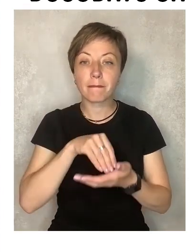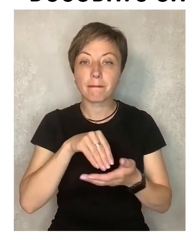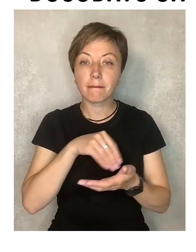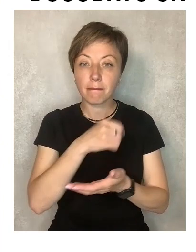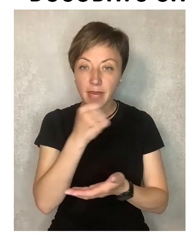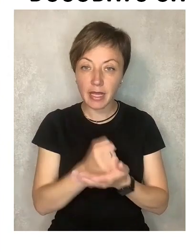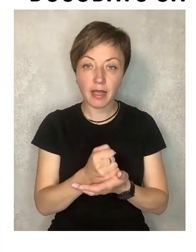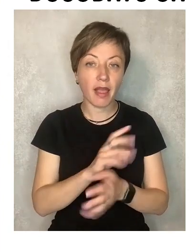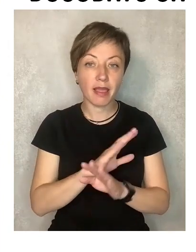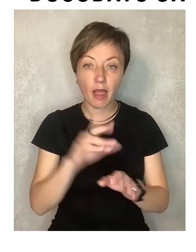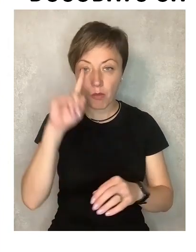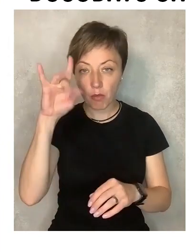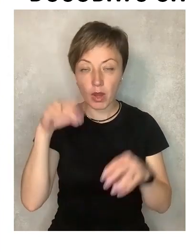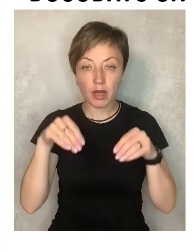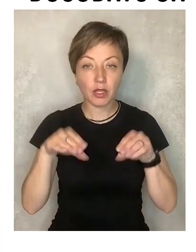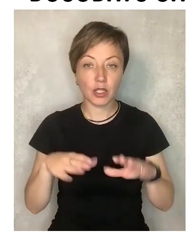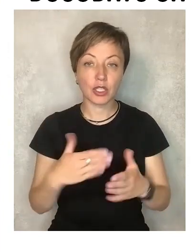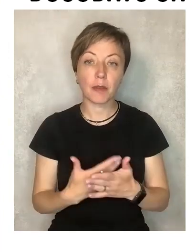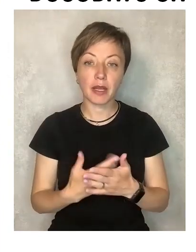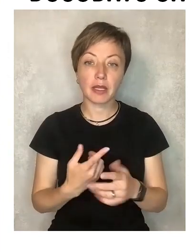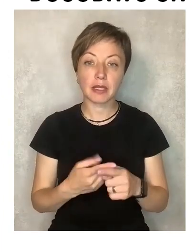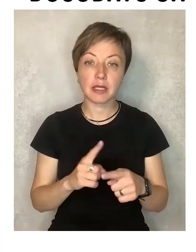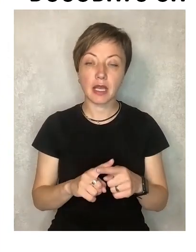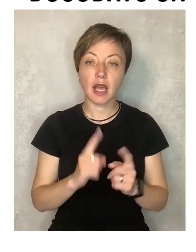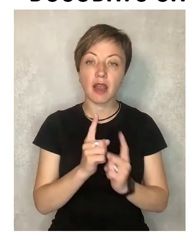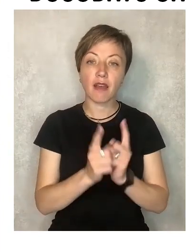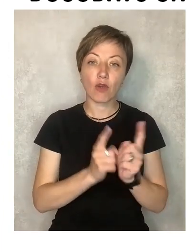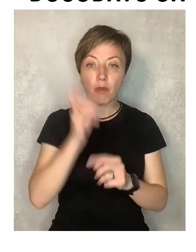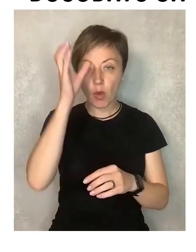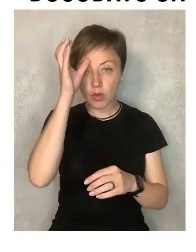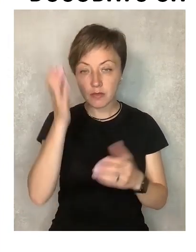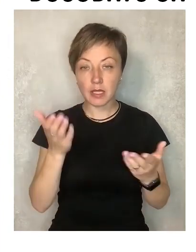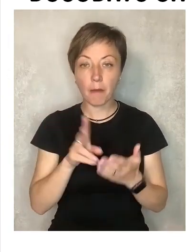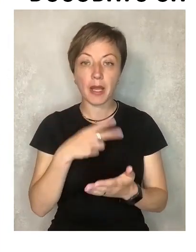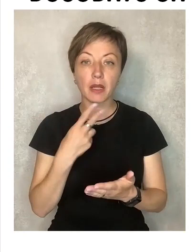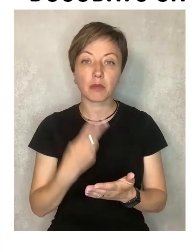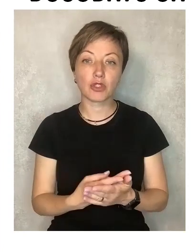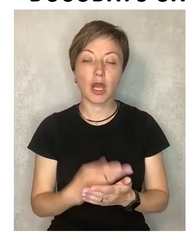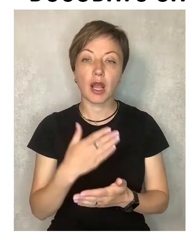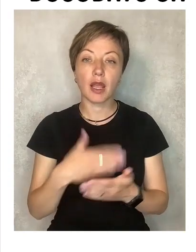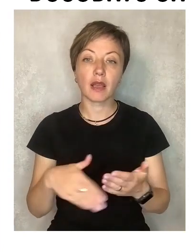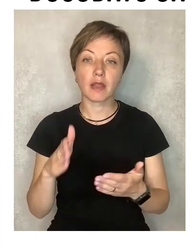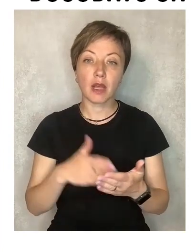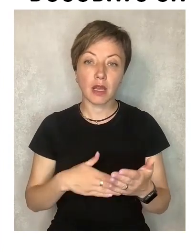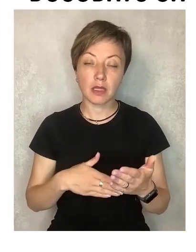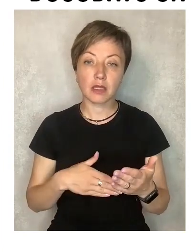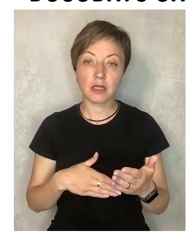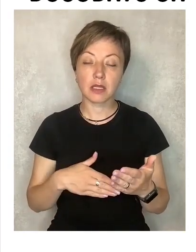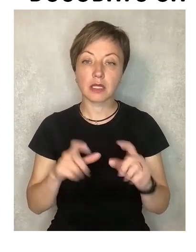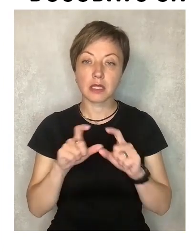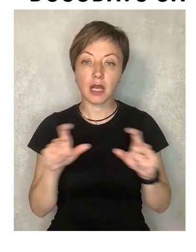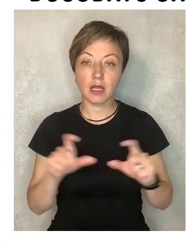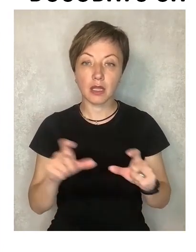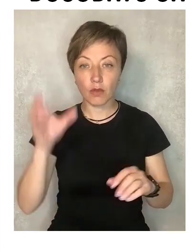рішень. І, до прикладу, це та ж реформа освіти, яка передбачає ліквідацію закладів освіти, власне,